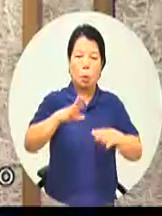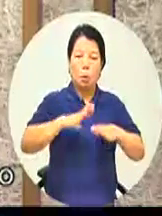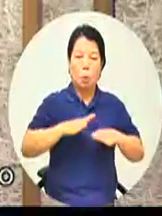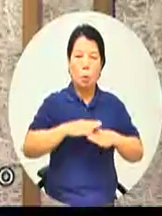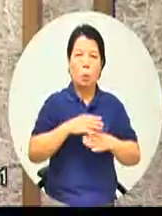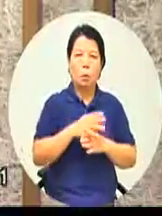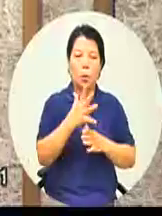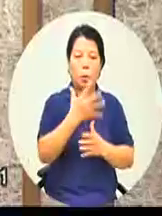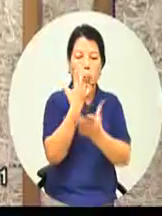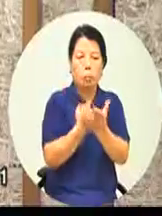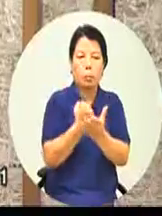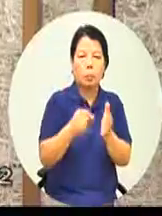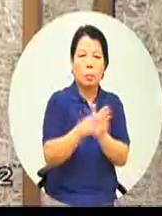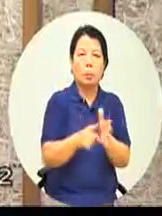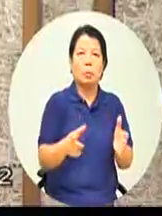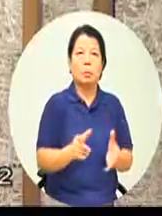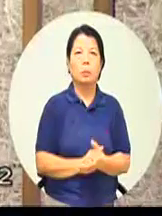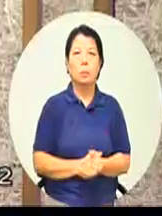外，